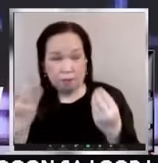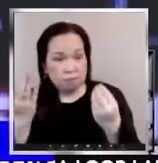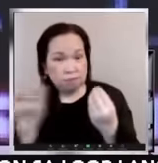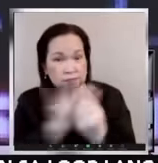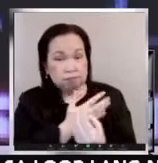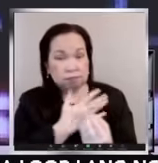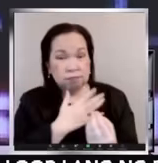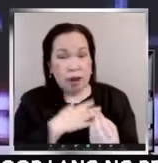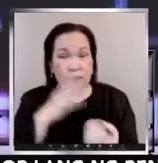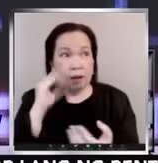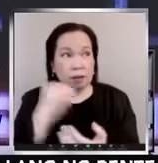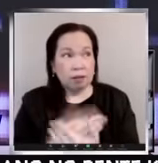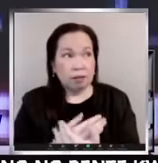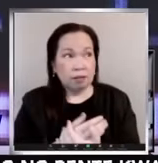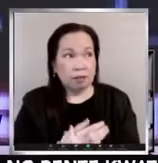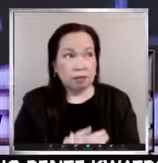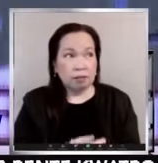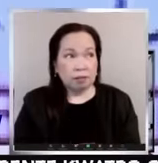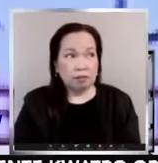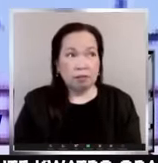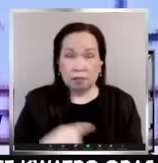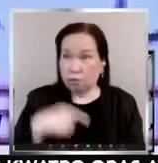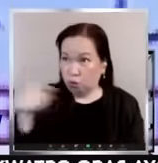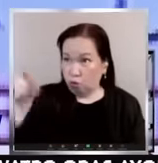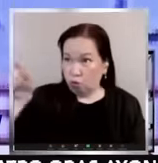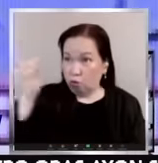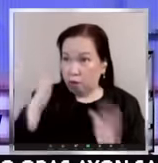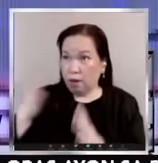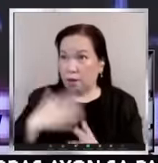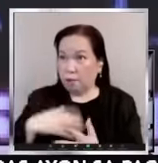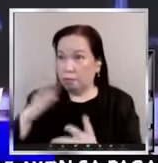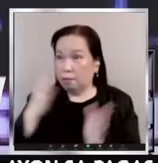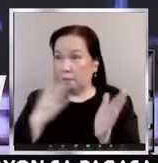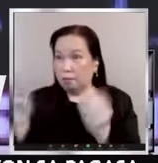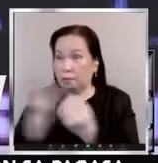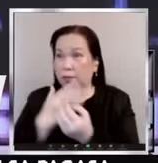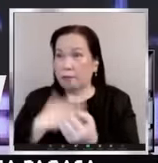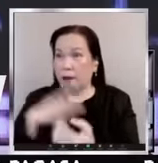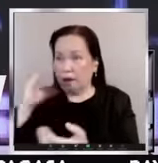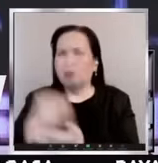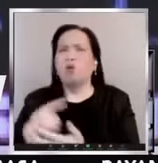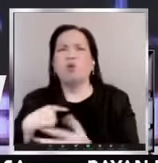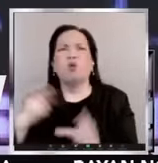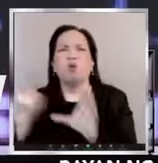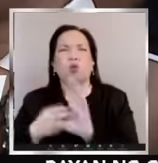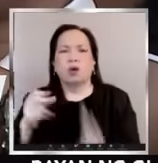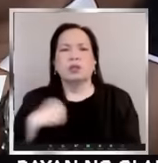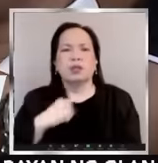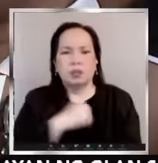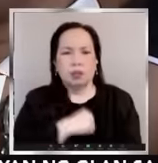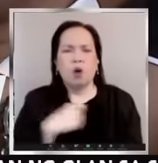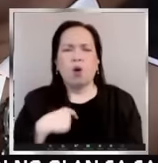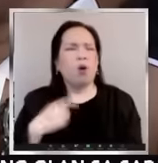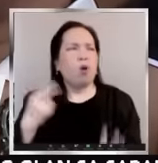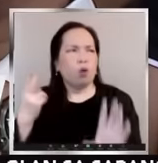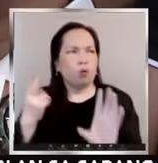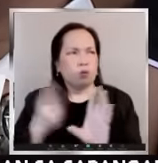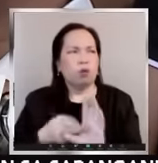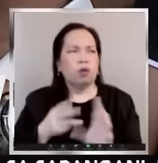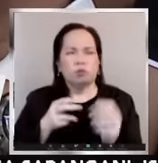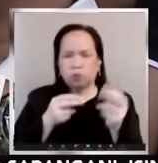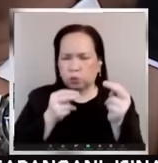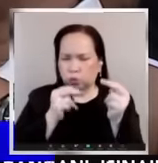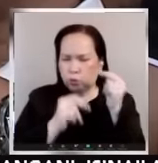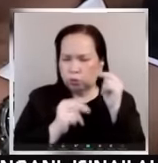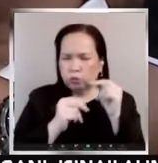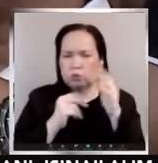ninyo yan, babalik ako sa politika. It's either I run for senator or I will run for vice president. Sabi ng kanyang anak. Kung ano